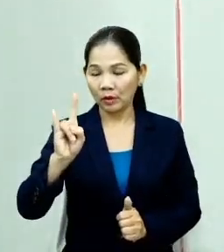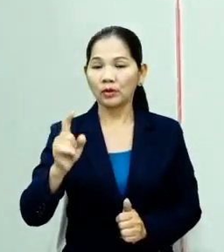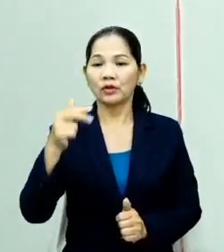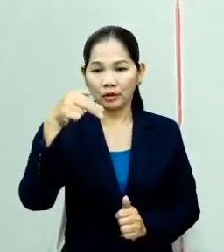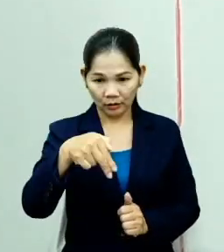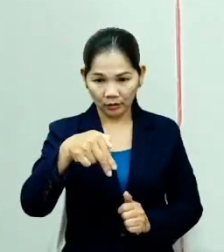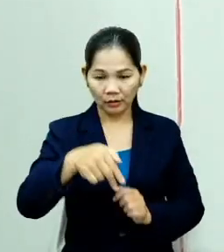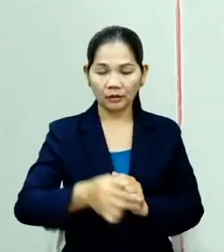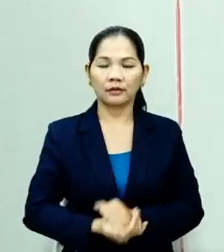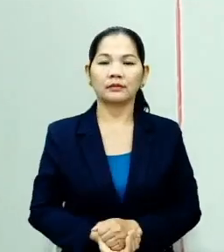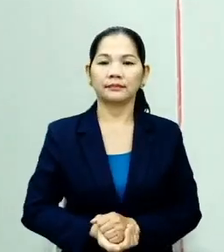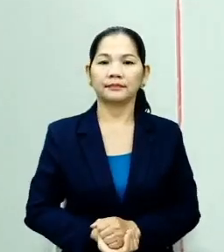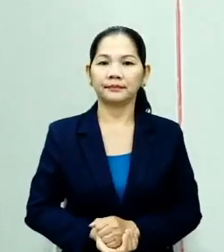rụp riêng tụa xó.